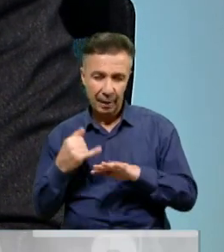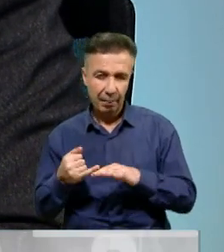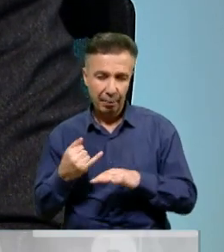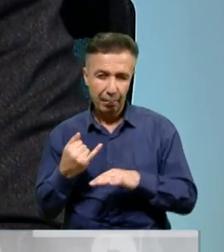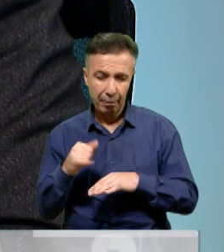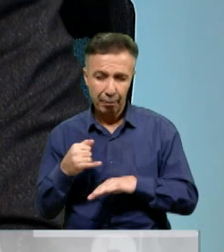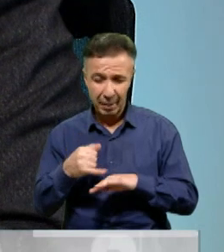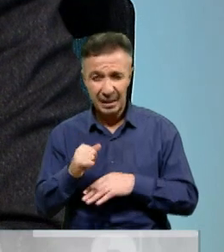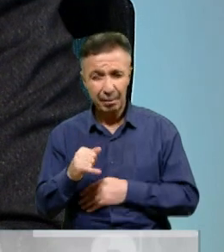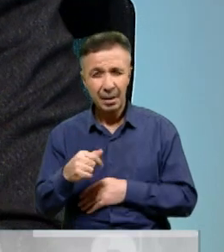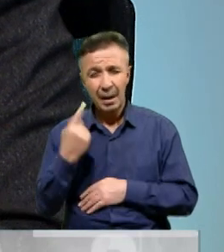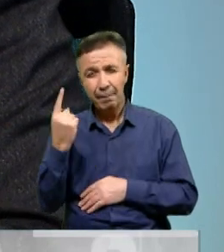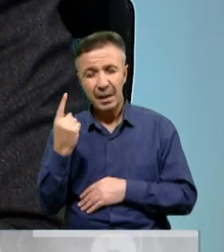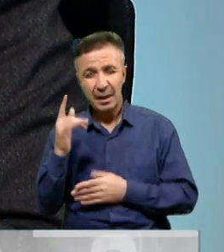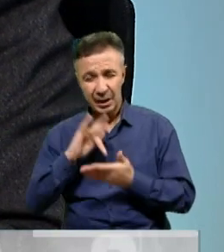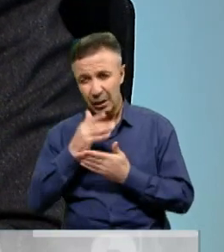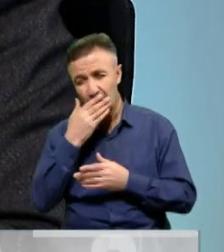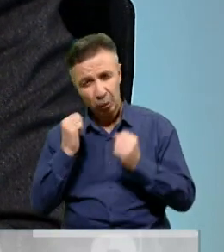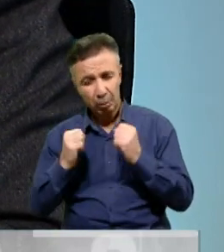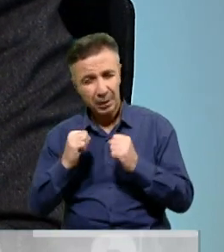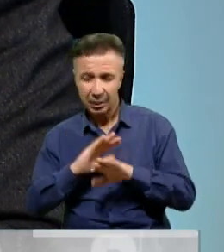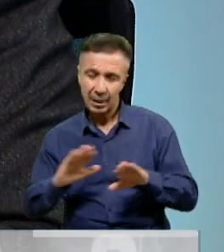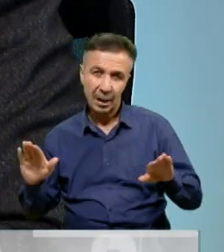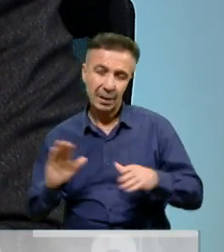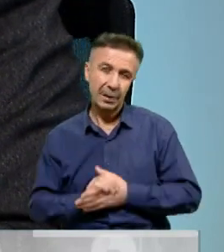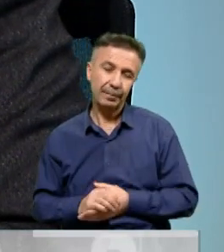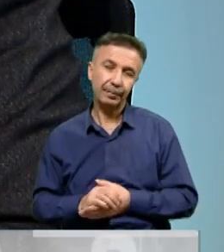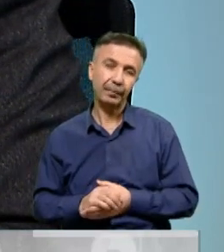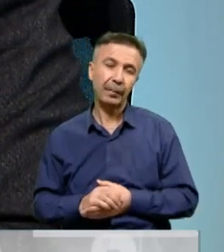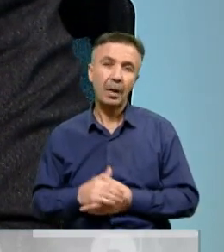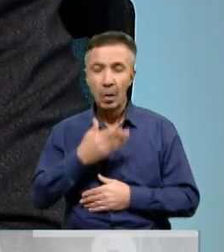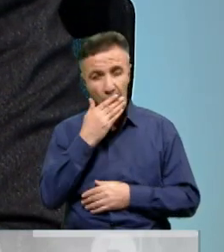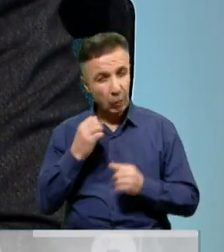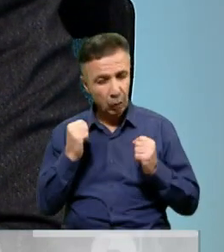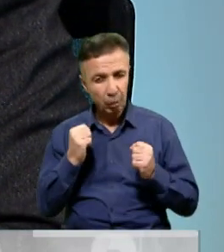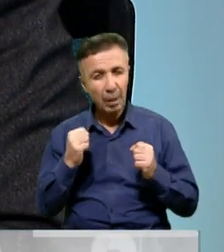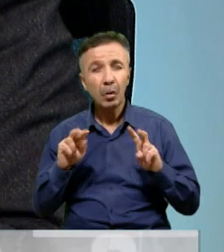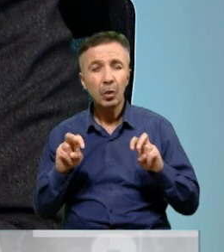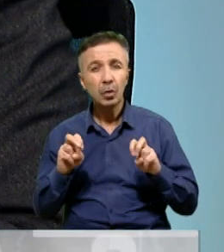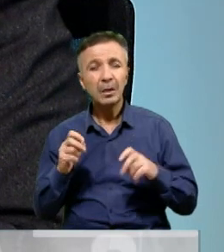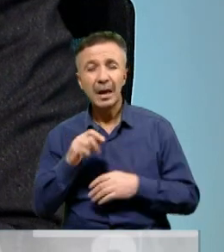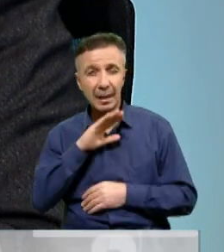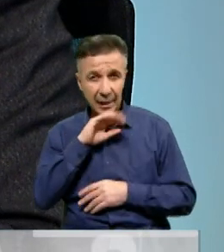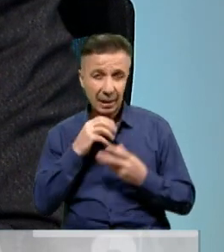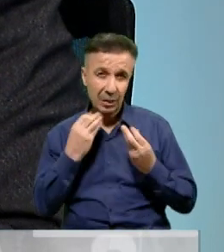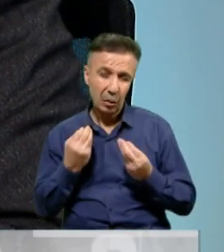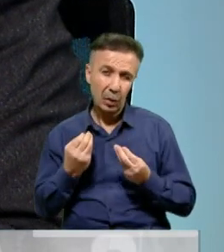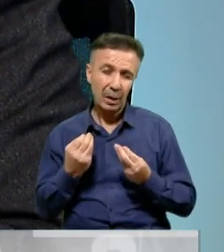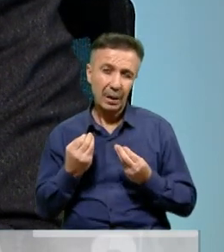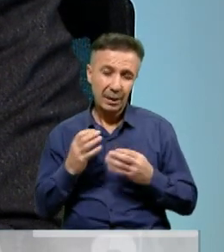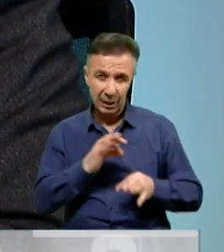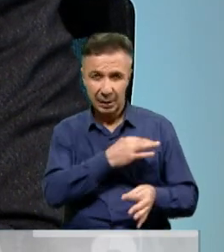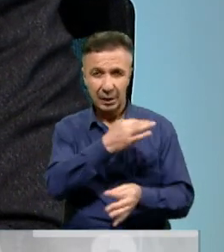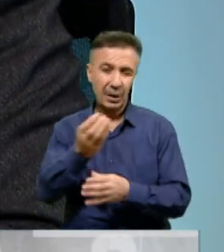ifade etmektedir. Burada hani tutma noktasında sıkıntılı olan, yaşlı olan kimseler